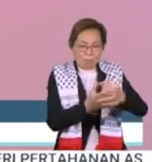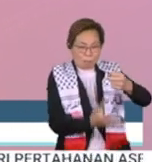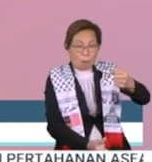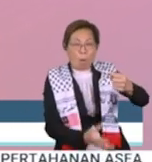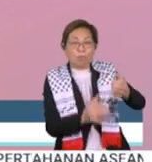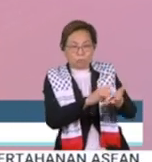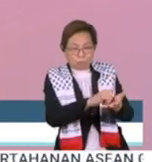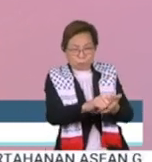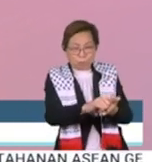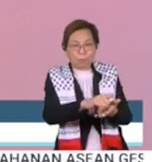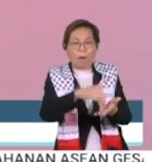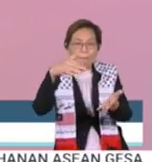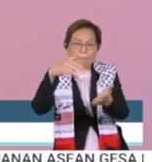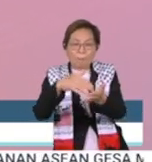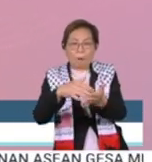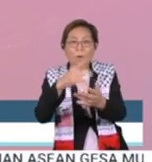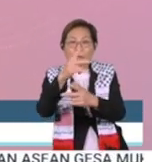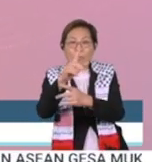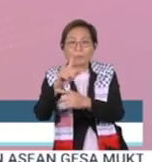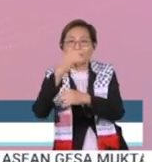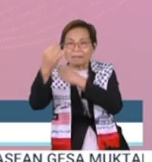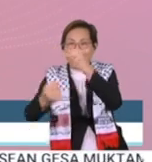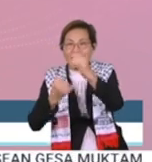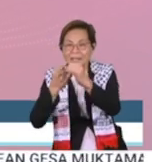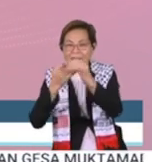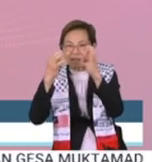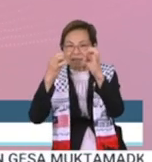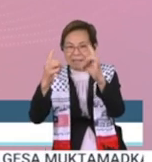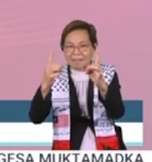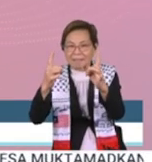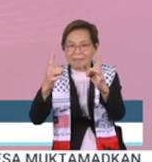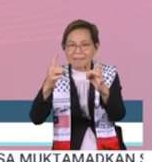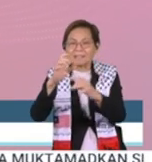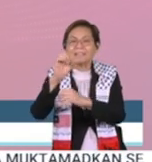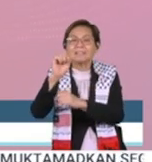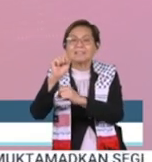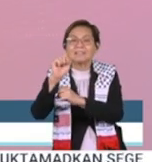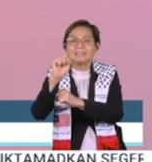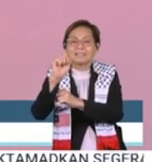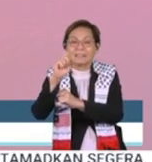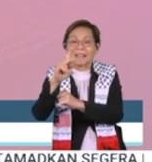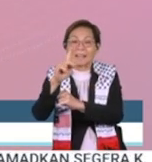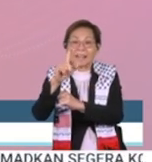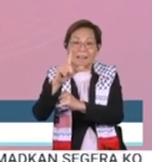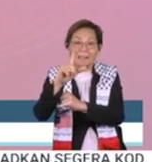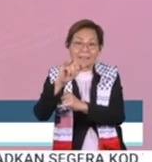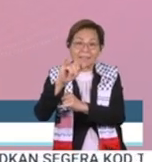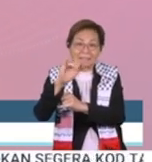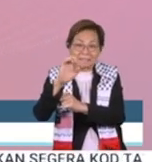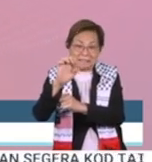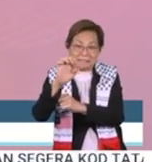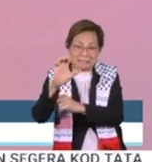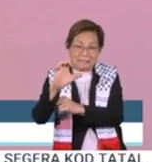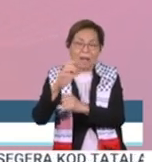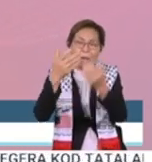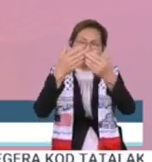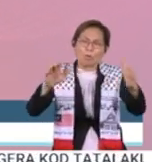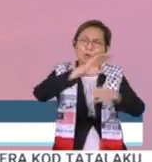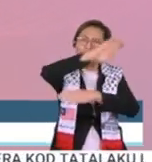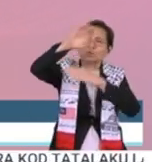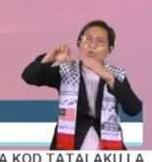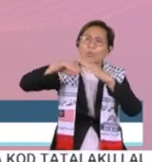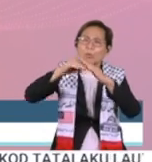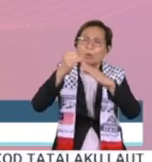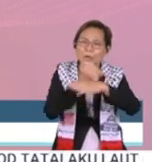Peruntukan berbentuk yuran pengajian daripada Kuala Lumpur International Education Consortium KLIEC itu terbuka kepada semua industri dengan